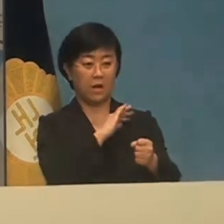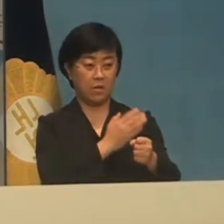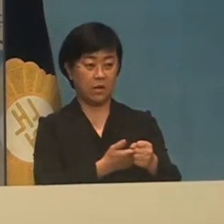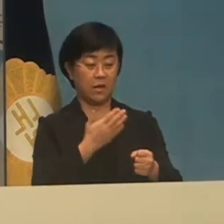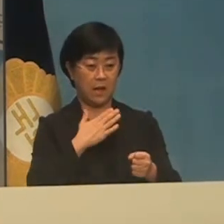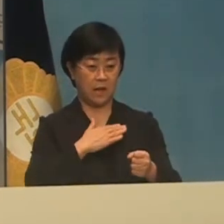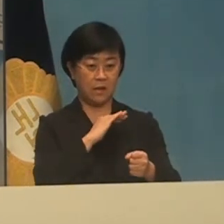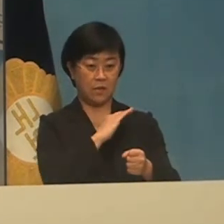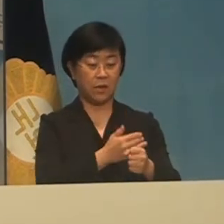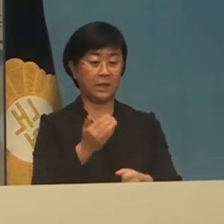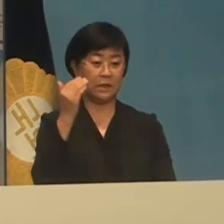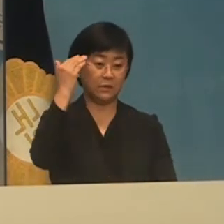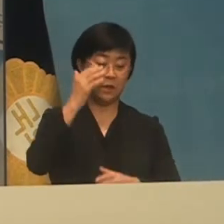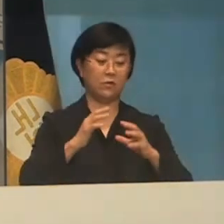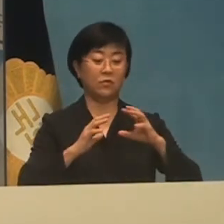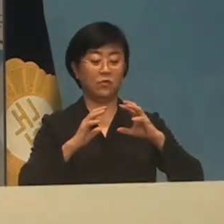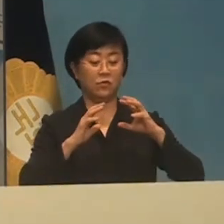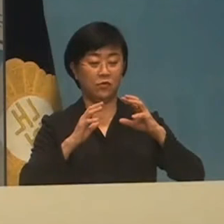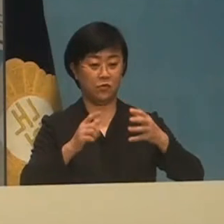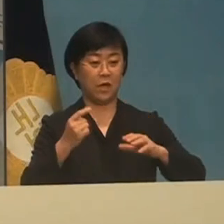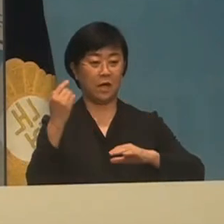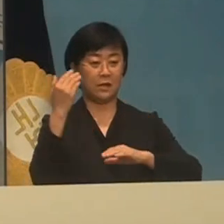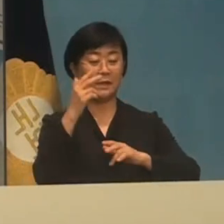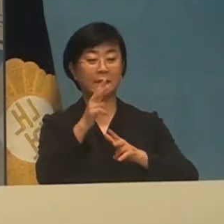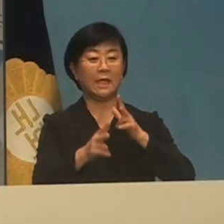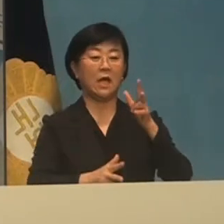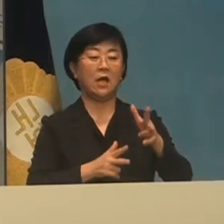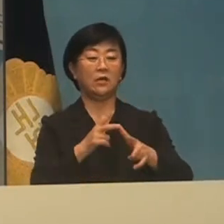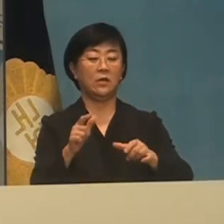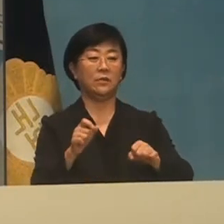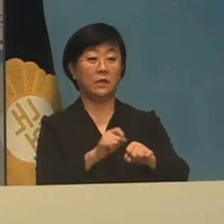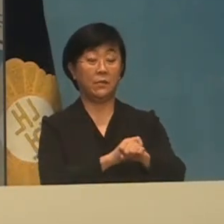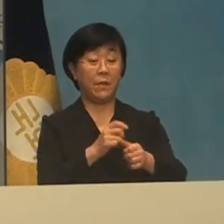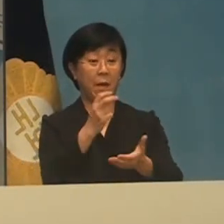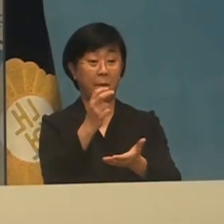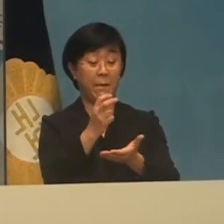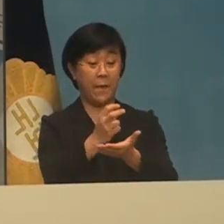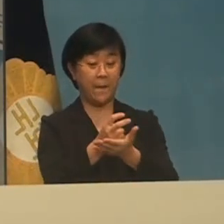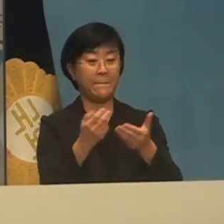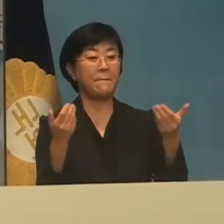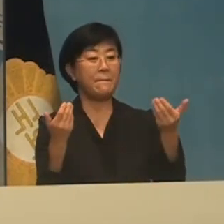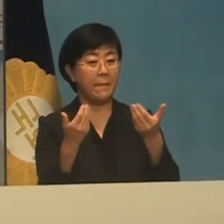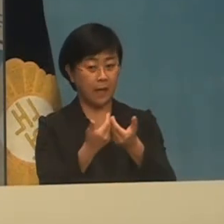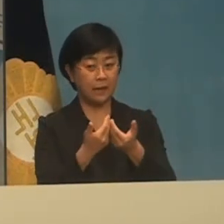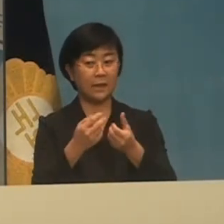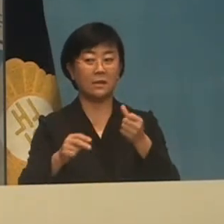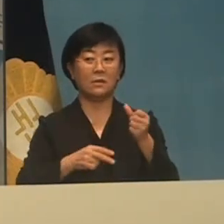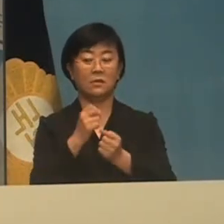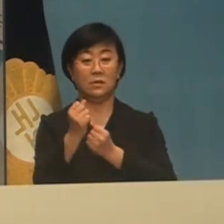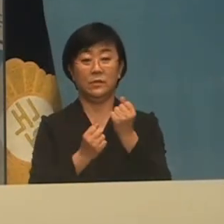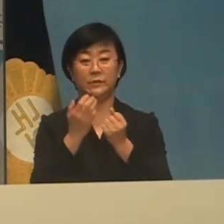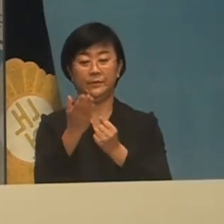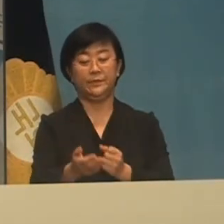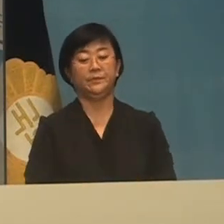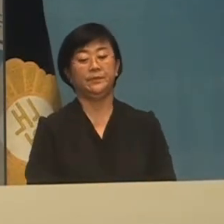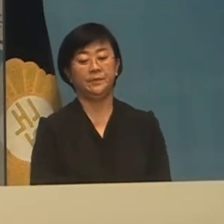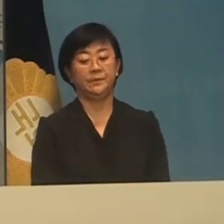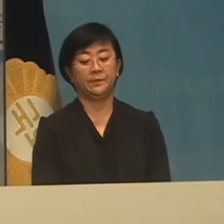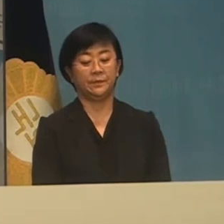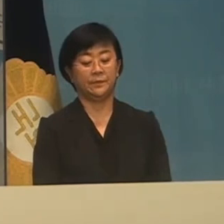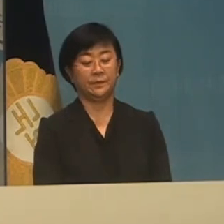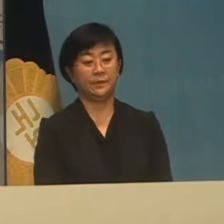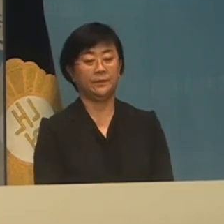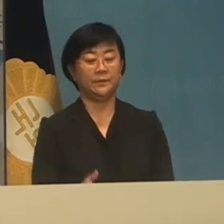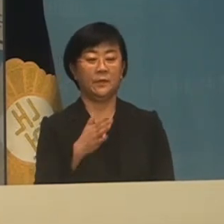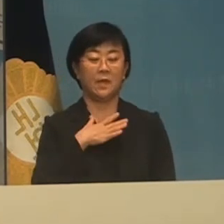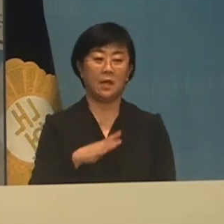알권리 침해하는 국가첨단 전략 산업특별법 반대 기자회견을 시작하도록 하겠습니다. 네,